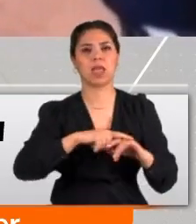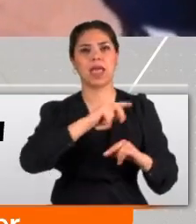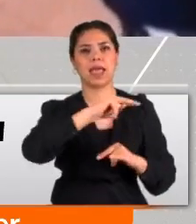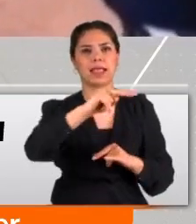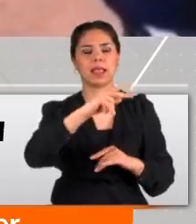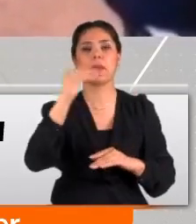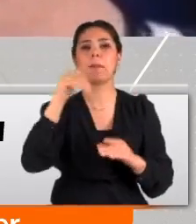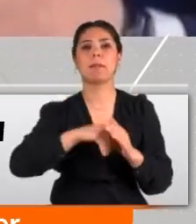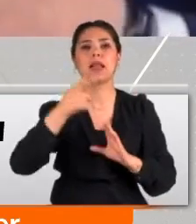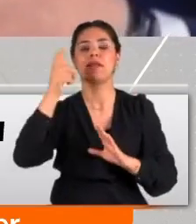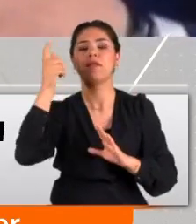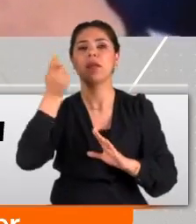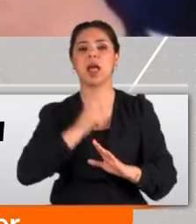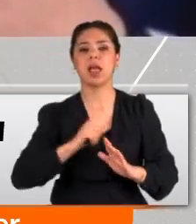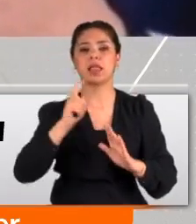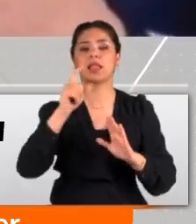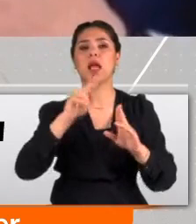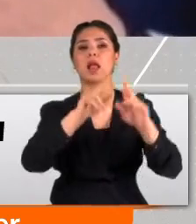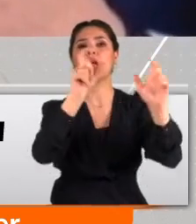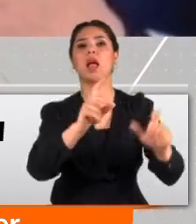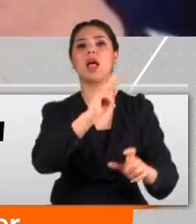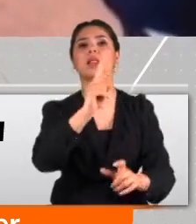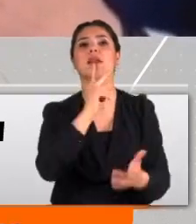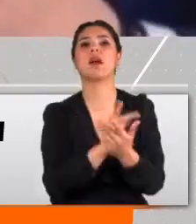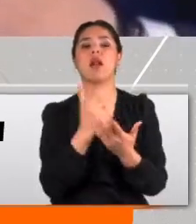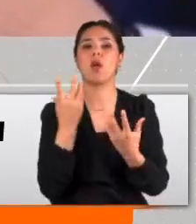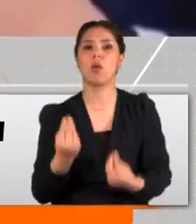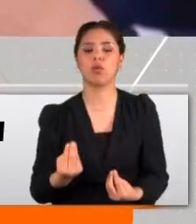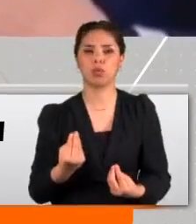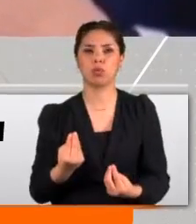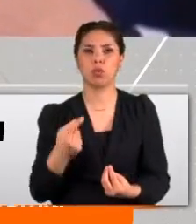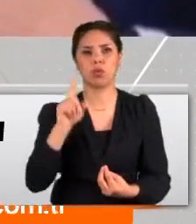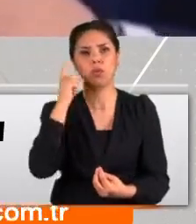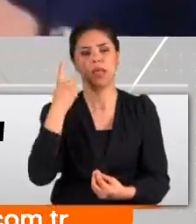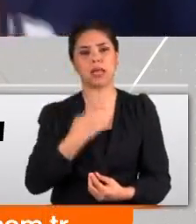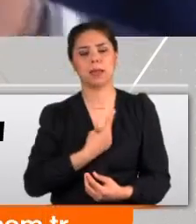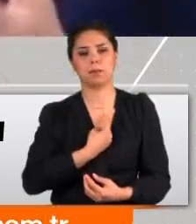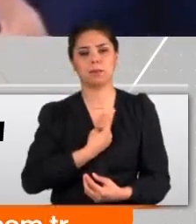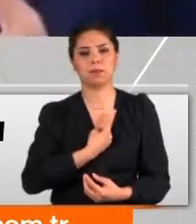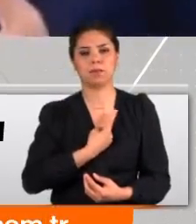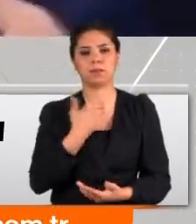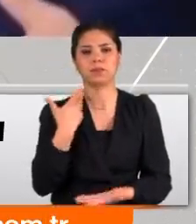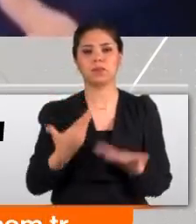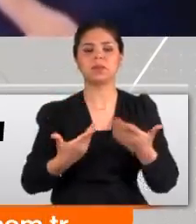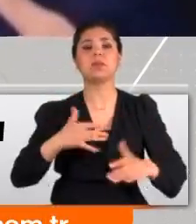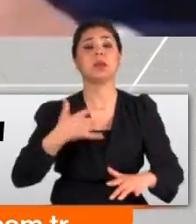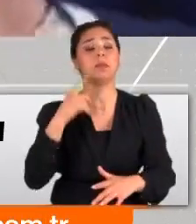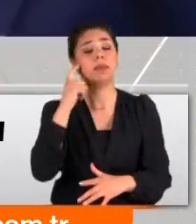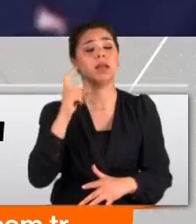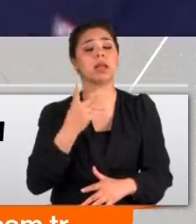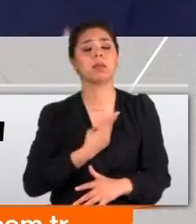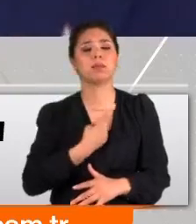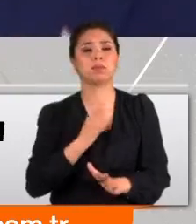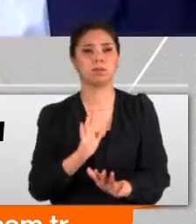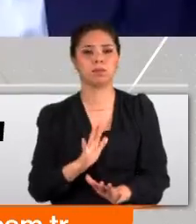HDP'nin milletvekili adayları Kandil tarafından belirlenmiştir. Bu benim bilgim. Ya bir değerlendirmem falan yorum değil diyorsunuz. Tabii